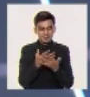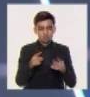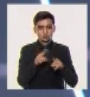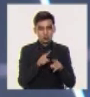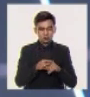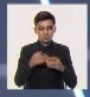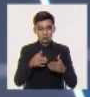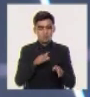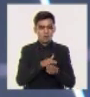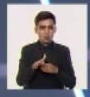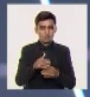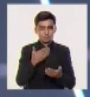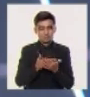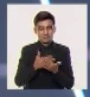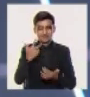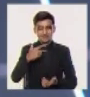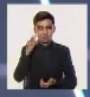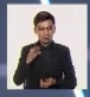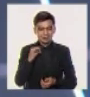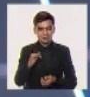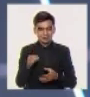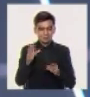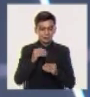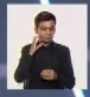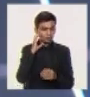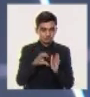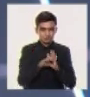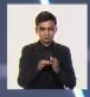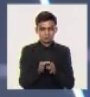объектов, но при заполняемости не более 30% и соблюдении санитарных правил.